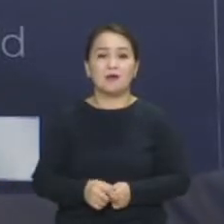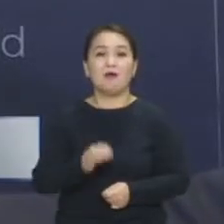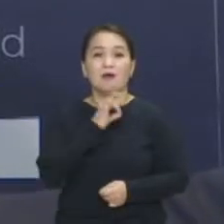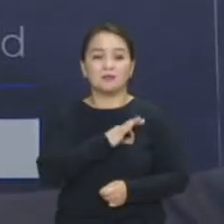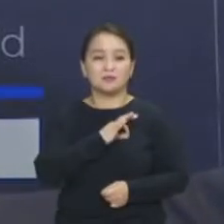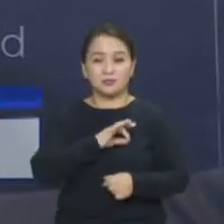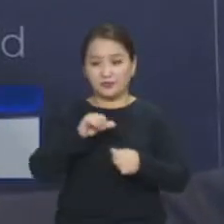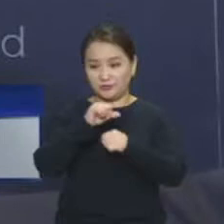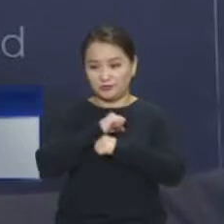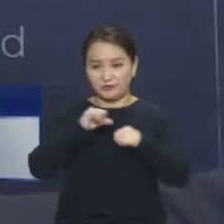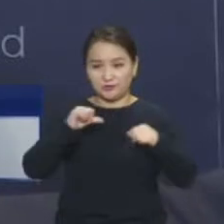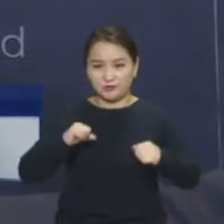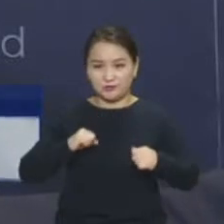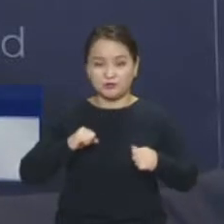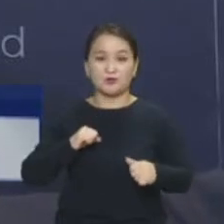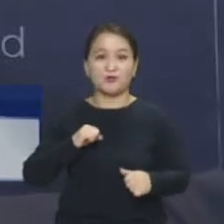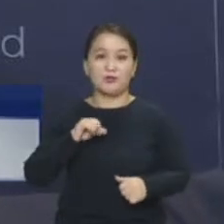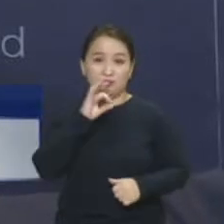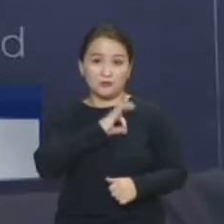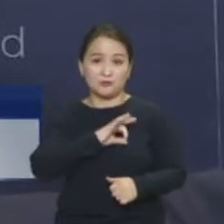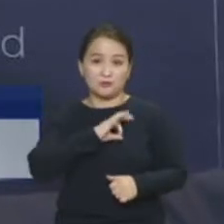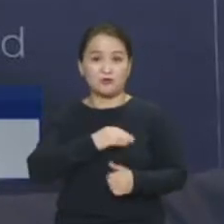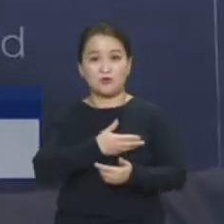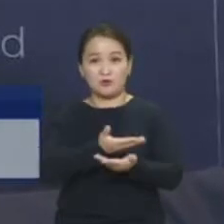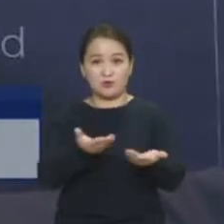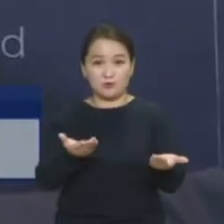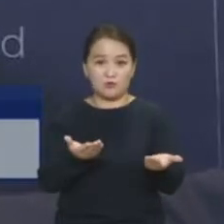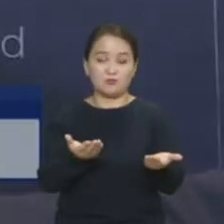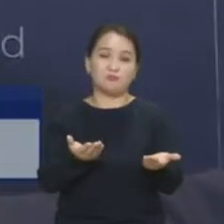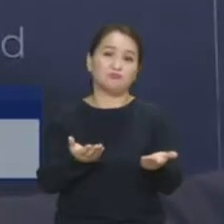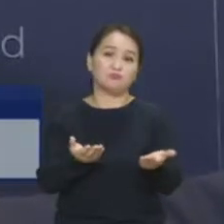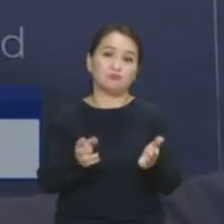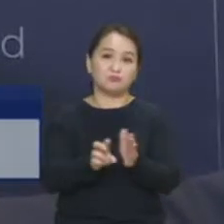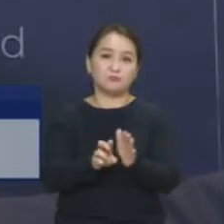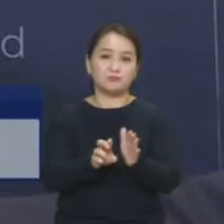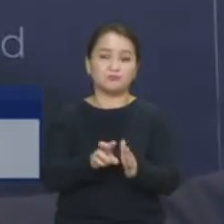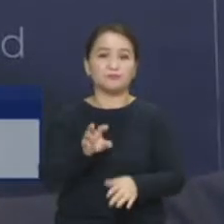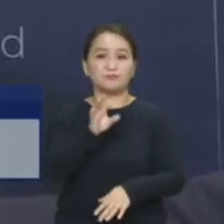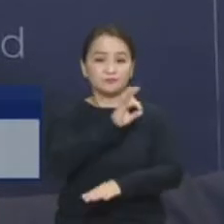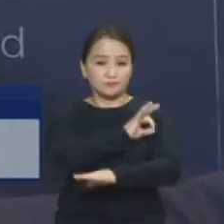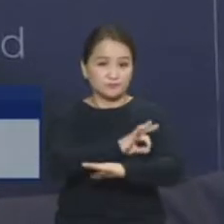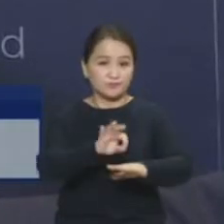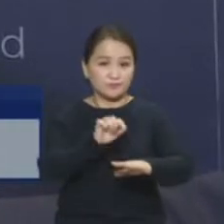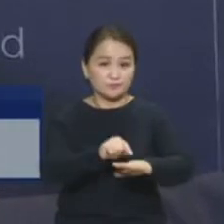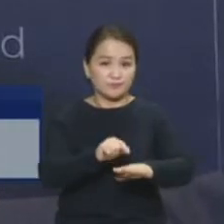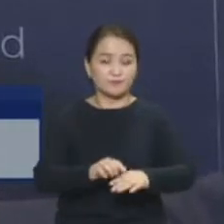өгөөчтэй ард түмэнд өгөөж нь хүйц энэ төслүүдийг